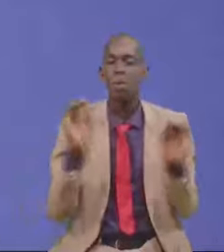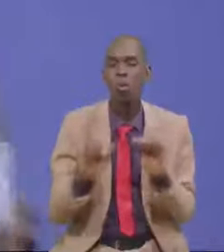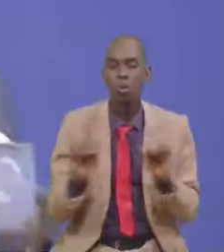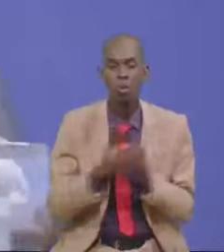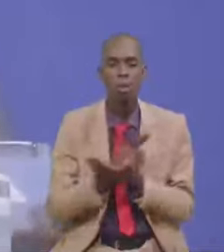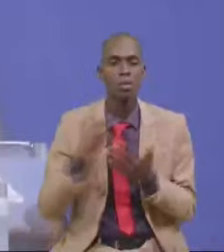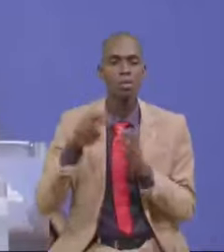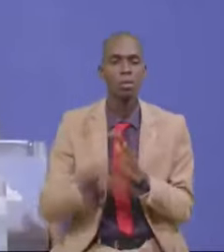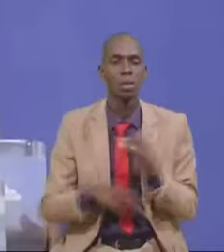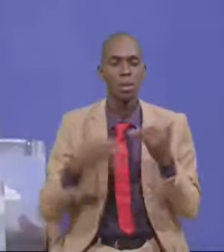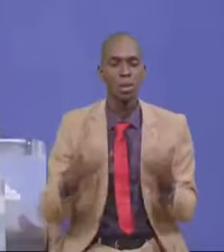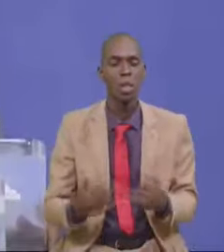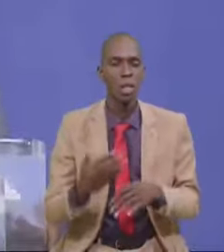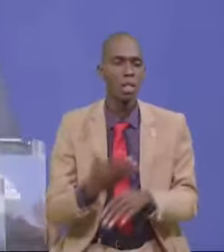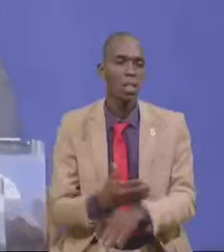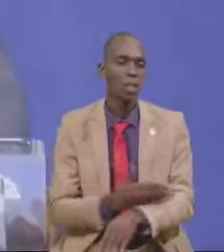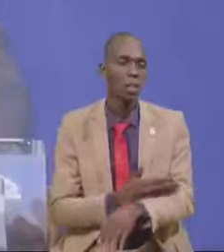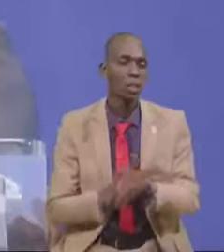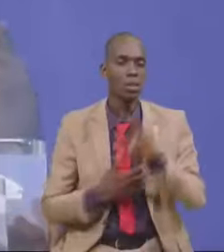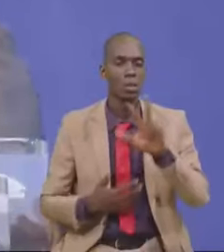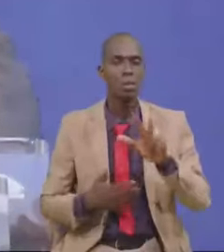Troisième élément.